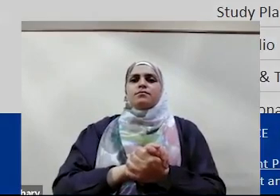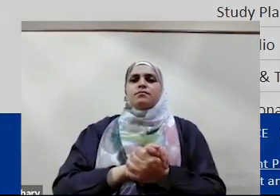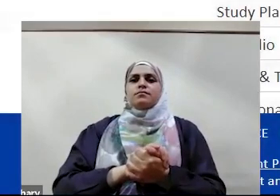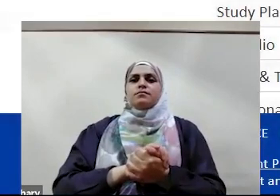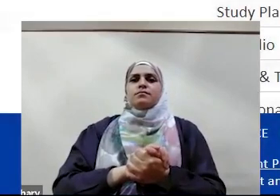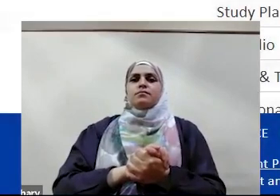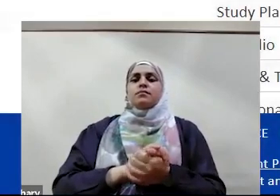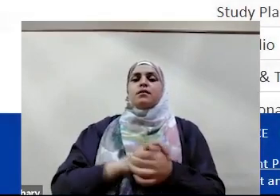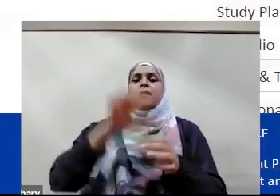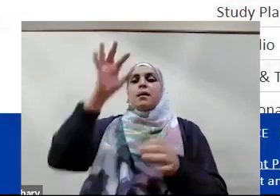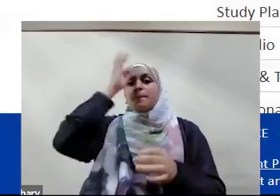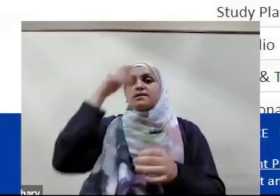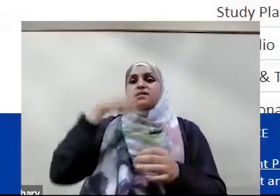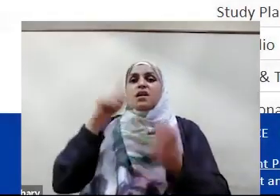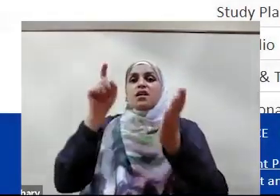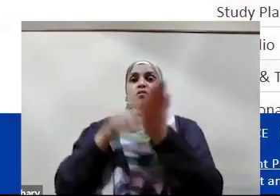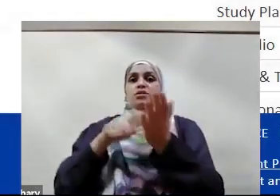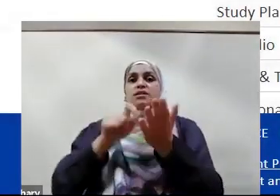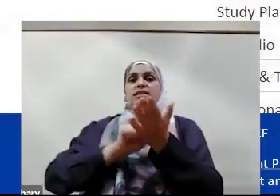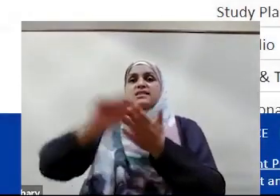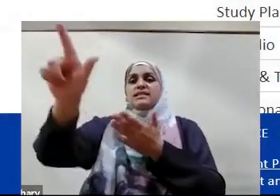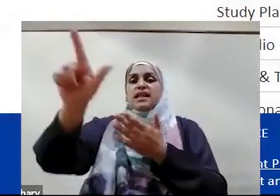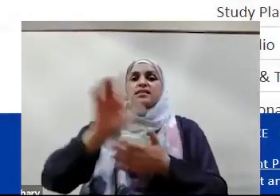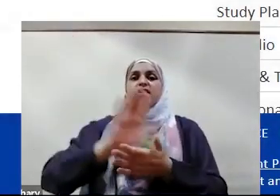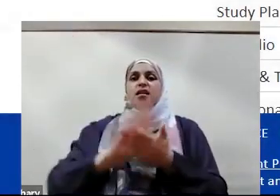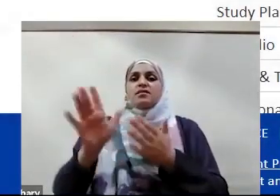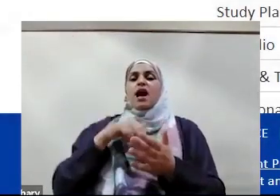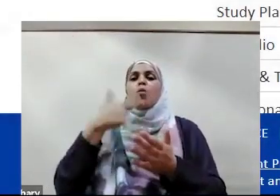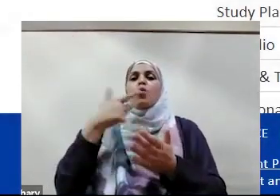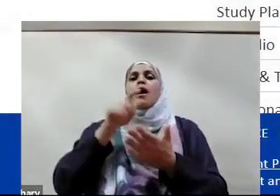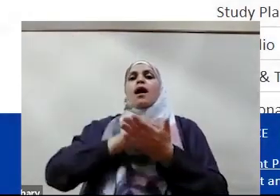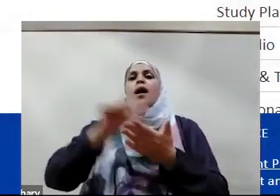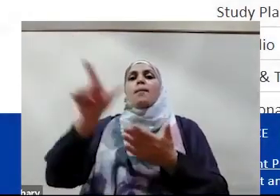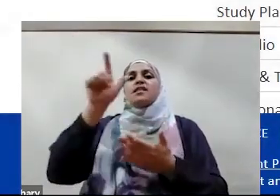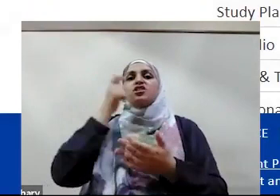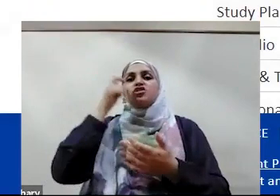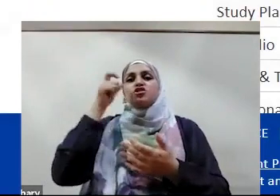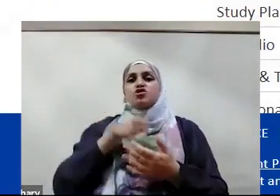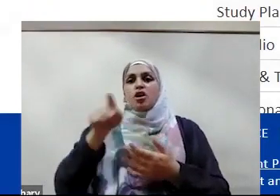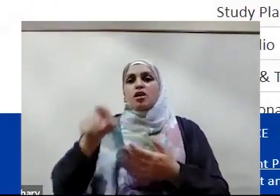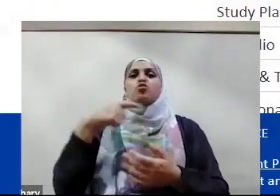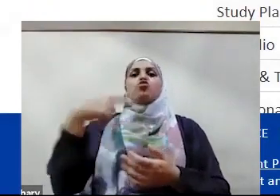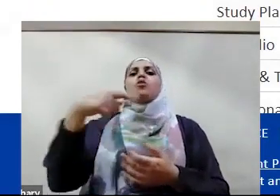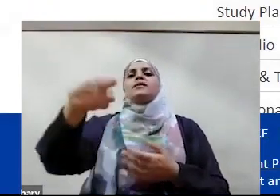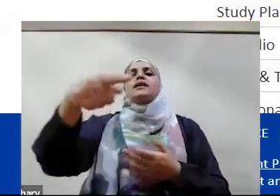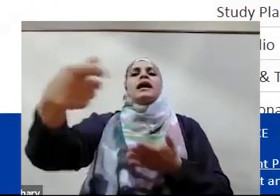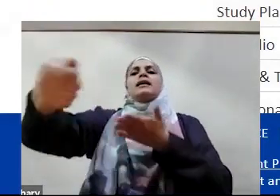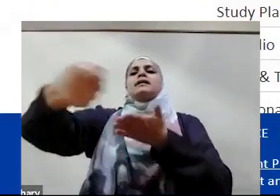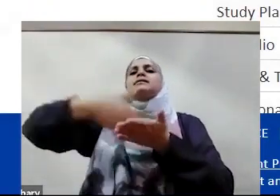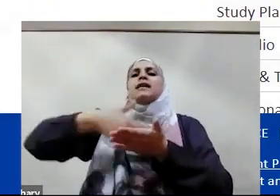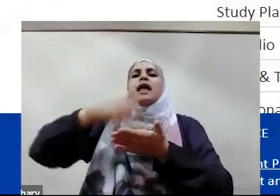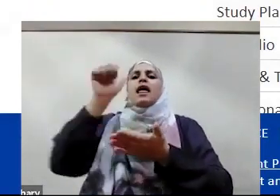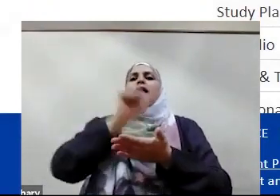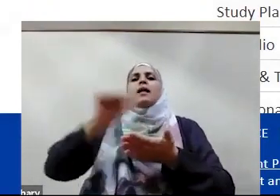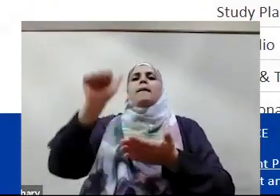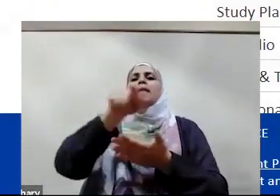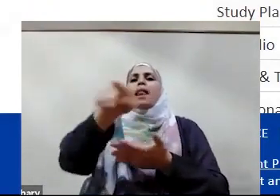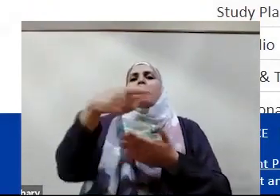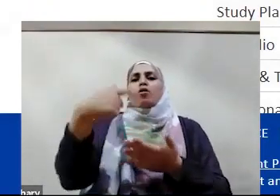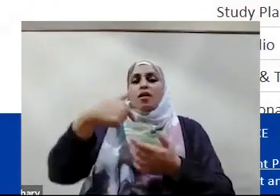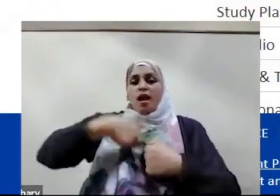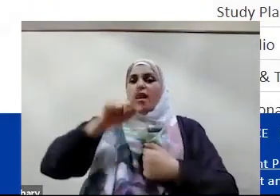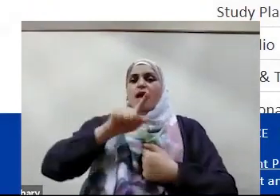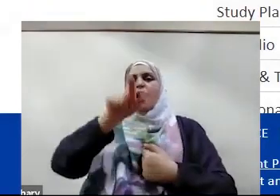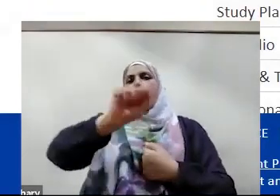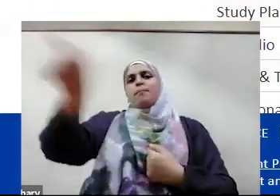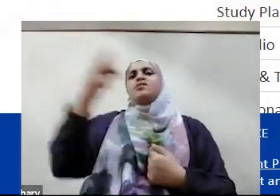مجرد إن أنا بدوس send to recommender، أو إن أنا أبعت للشخص ده، هو بيوصل له إيميل من السيستم على طول يقول له